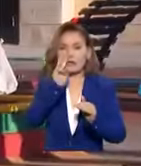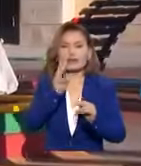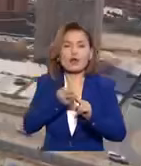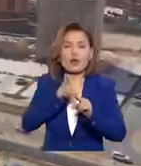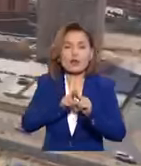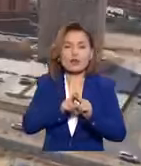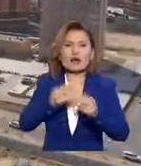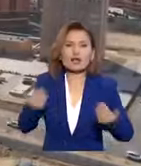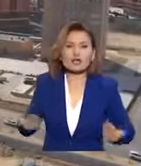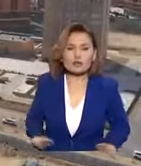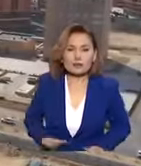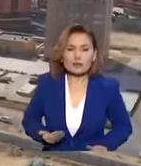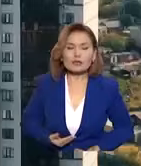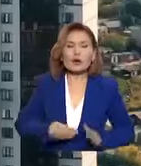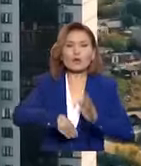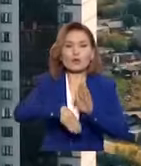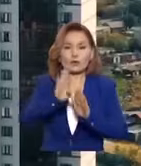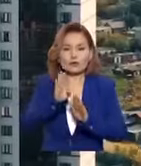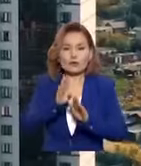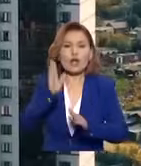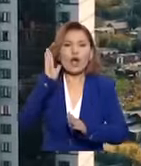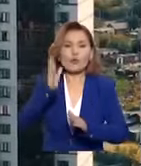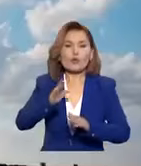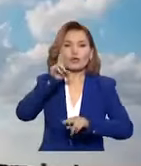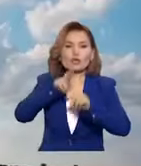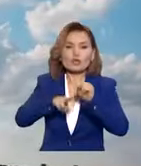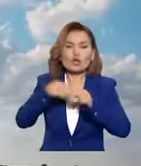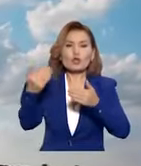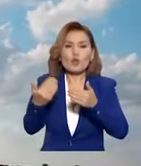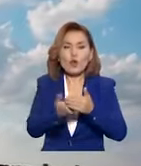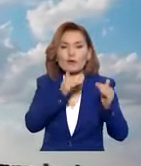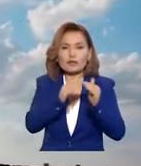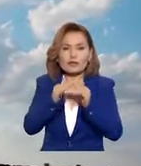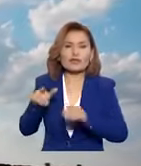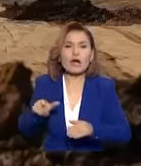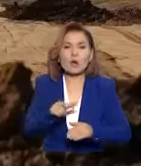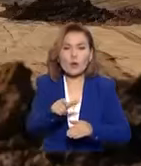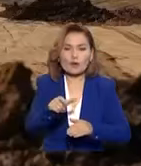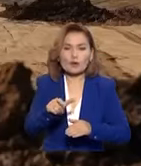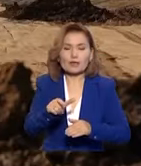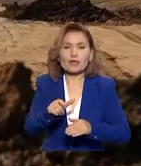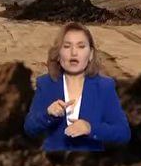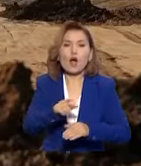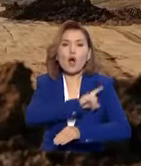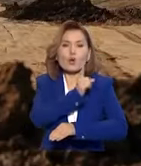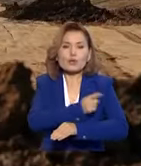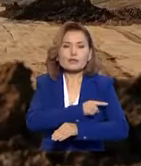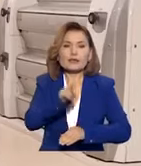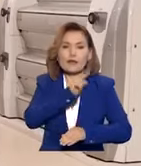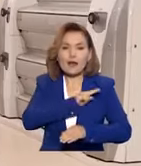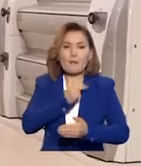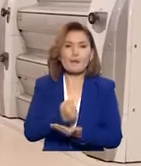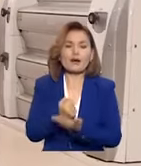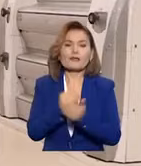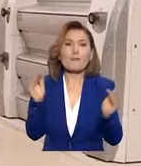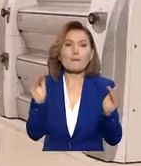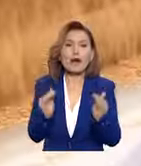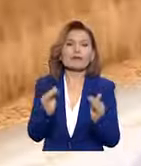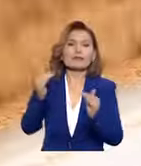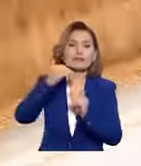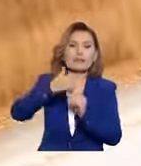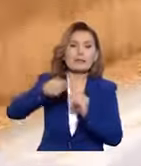и прожиточного минимума. Будут строиться новые дома и дороги. Мы усилим работу по поддержке малого и